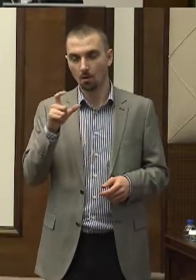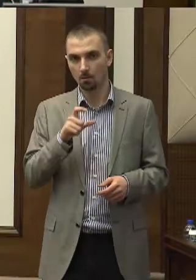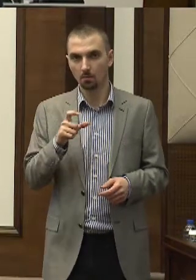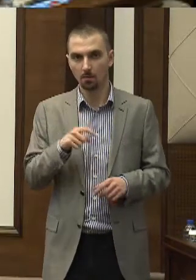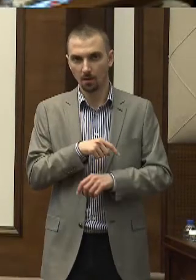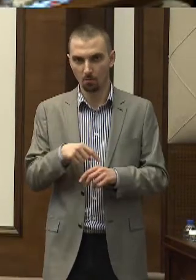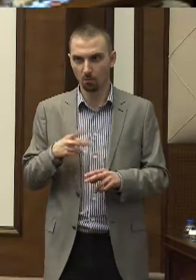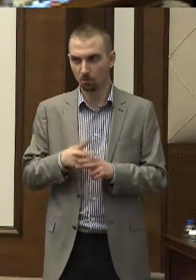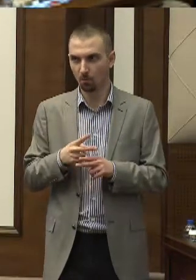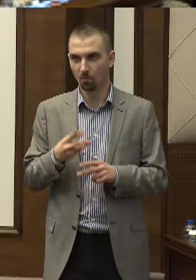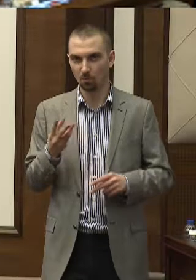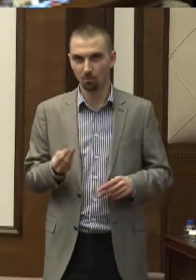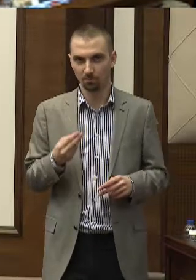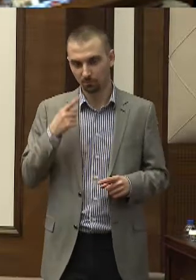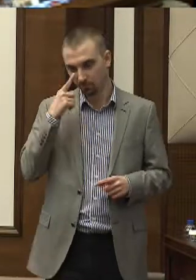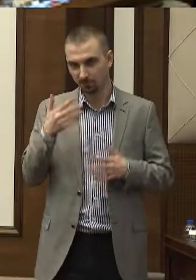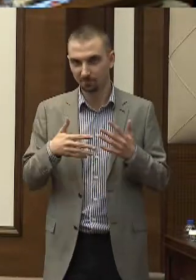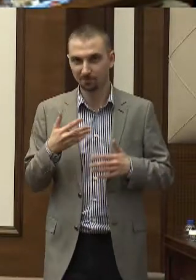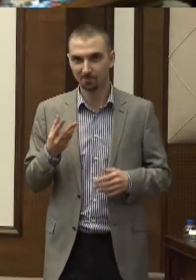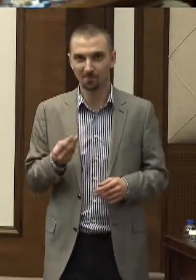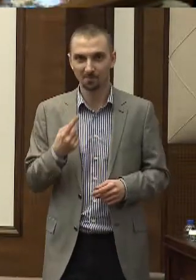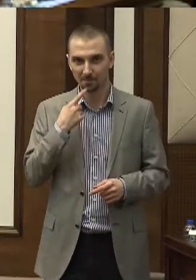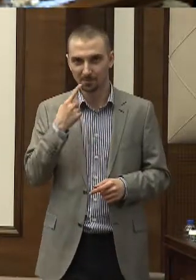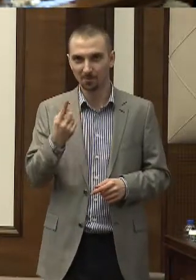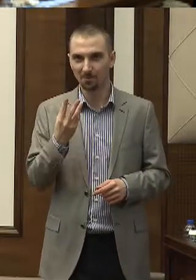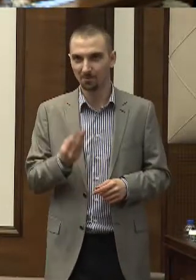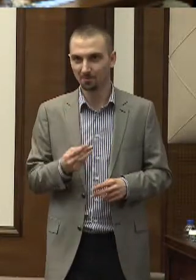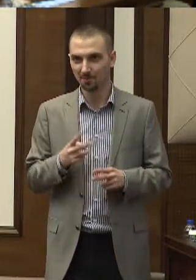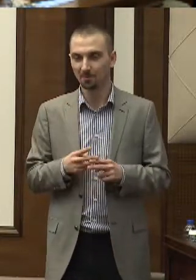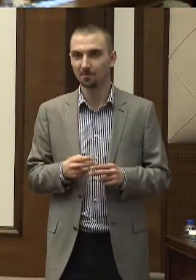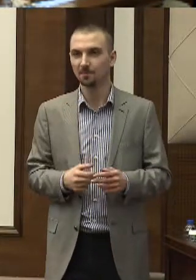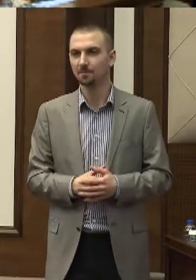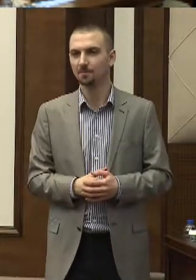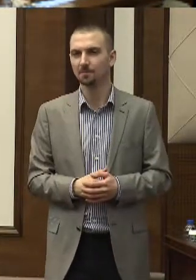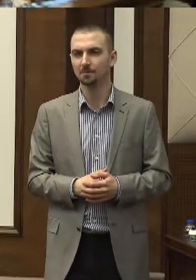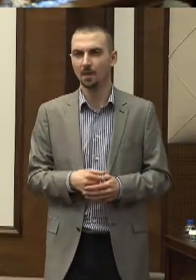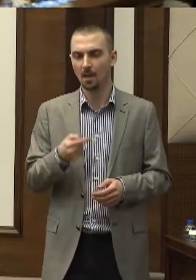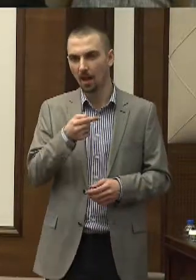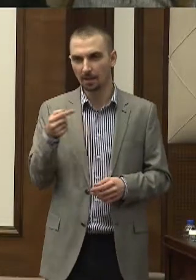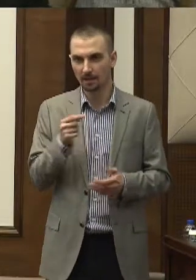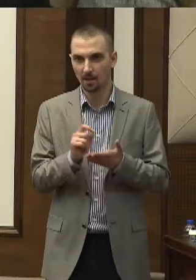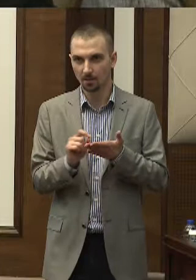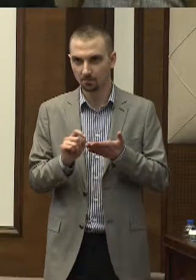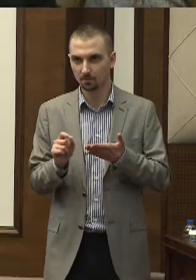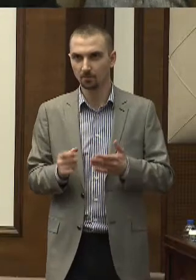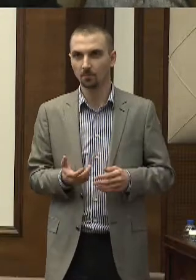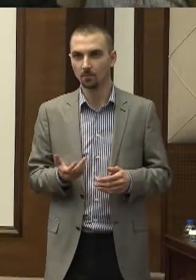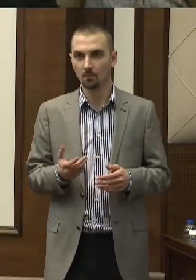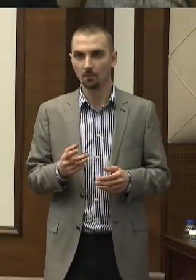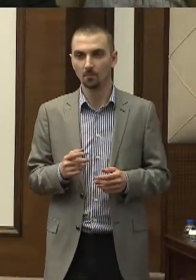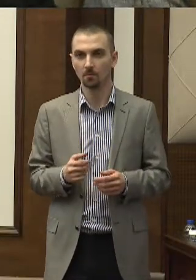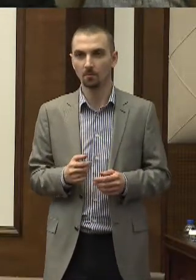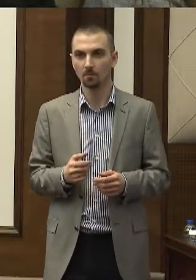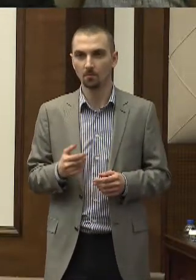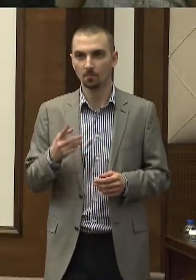çabuk geçmiş. Ben de yeni farkına vardım. Bir yıl geçtiğini, daha dün gibiydi sanki. Eksik yazmışız. Uydu eksik görüntüsünden almıştım. Efendim